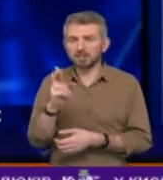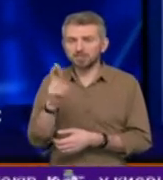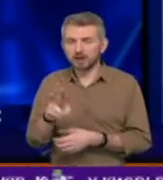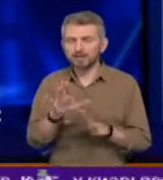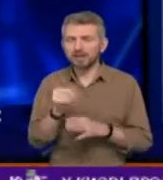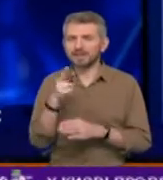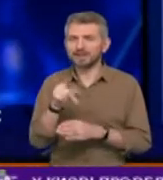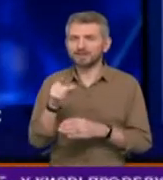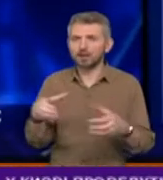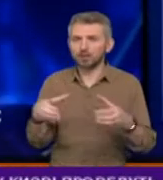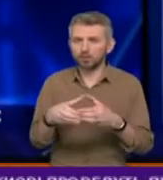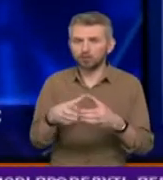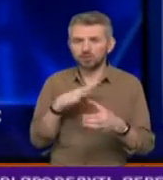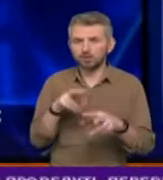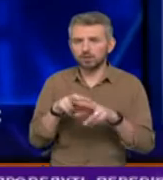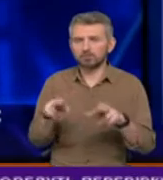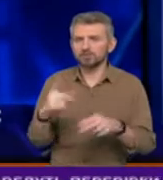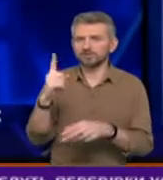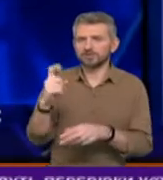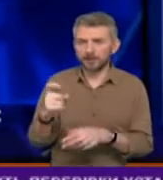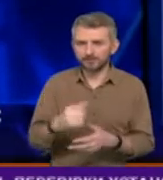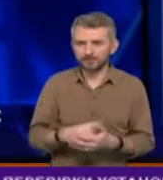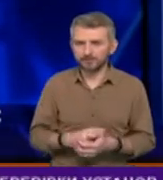вони допоможуть. Там якісь складні слова. Ну,